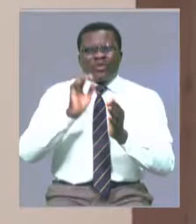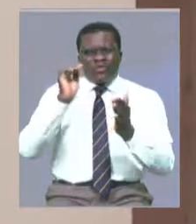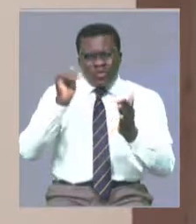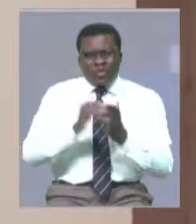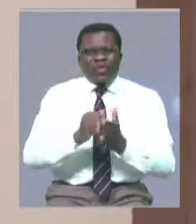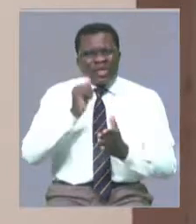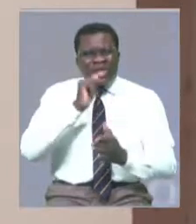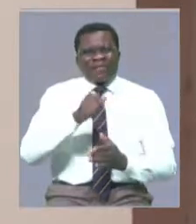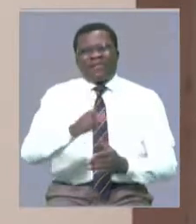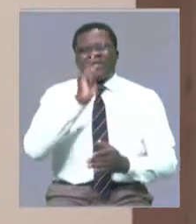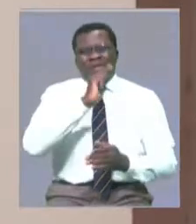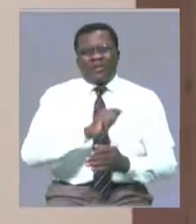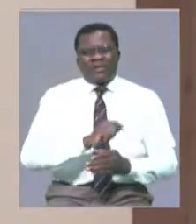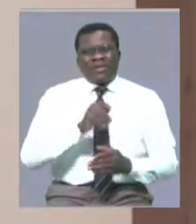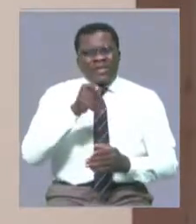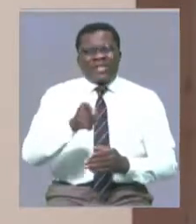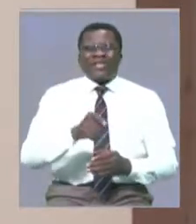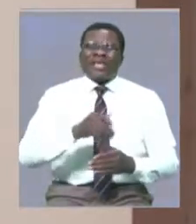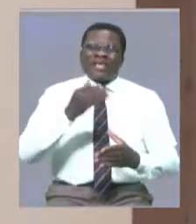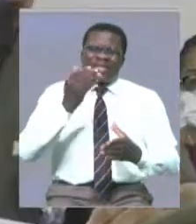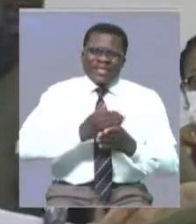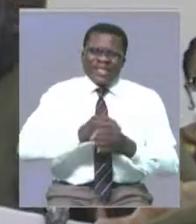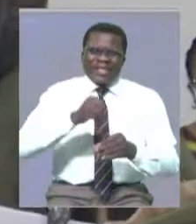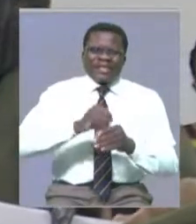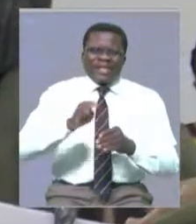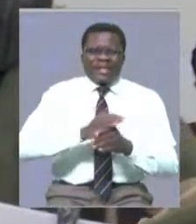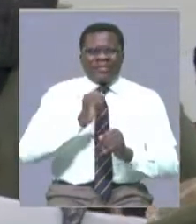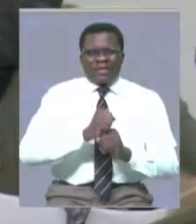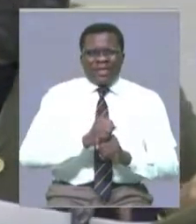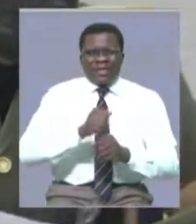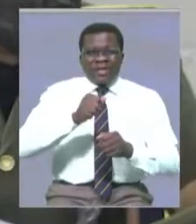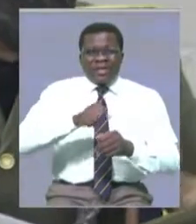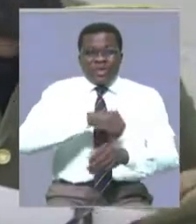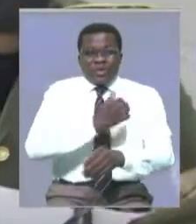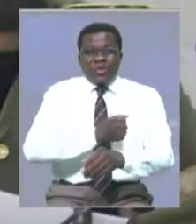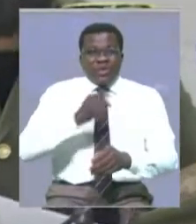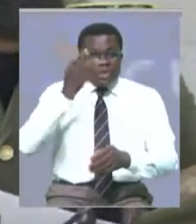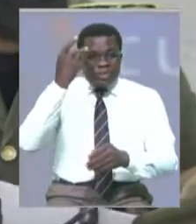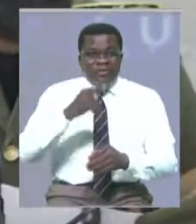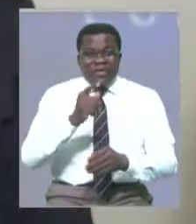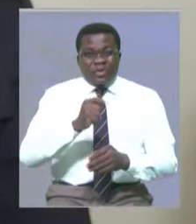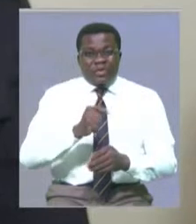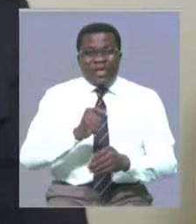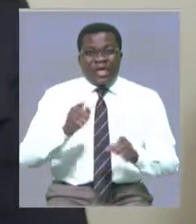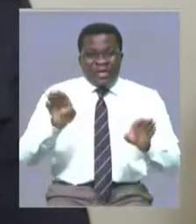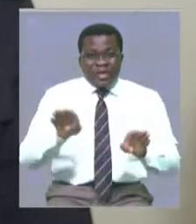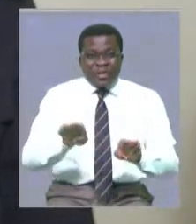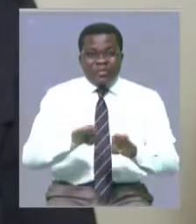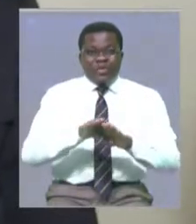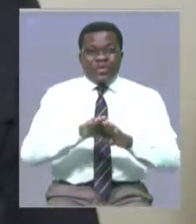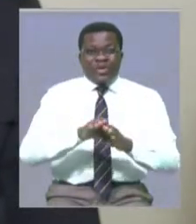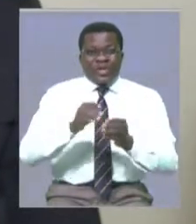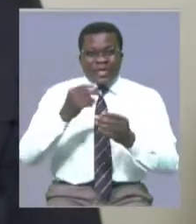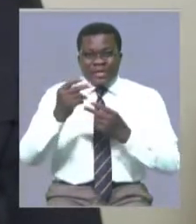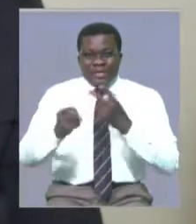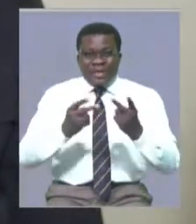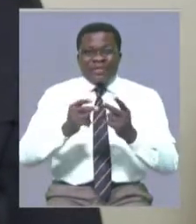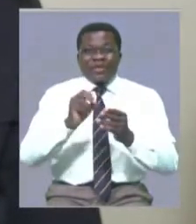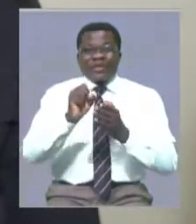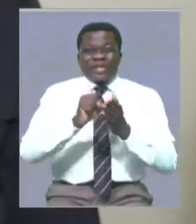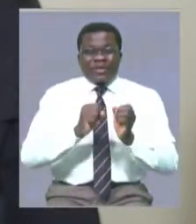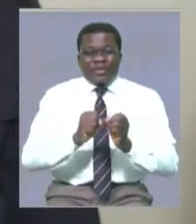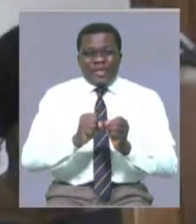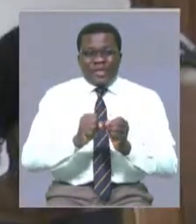qui est aberrant dans cette affaire. L'autorité préfectorale boucle ainsi sa tournée